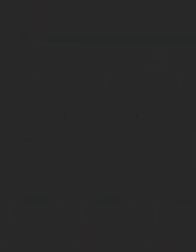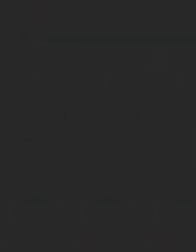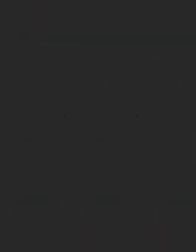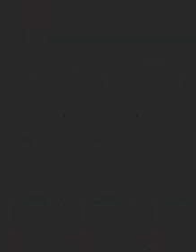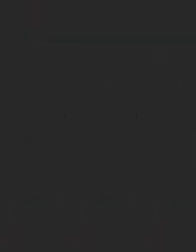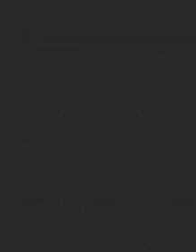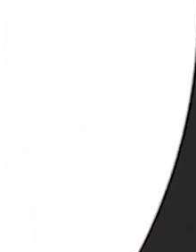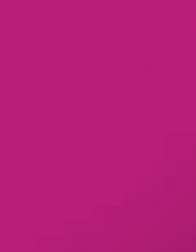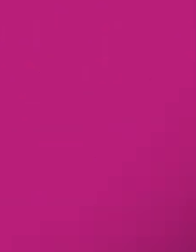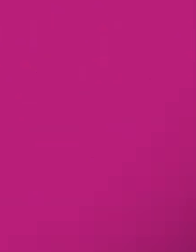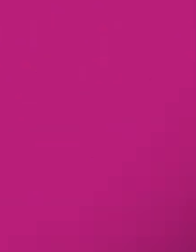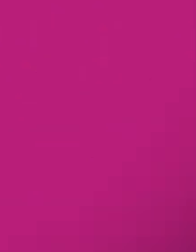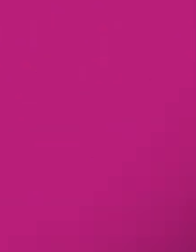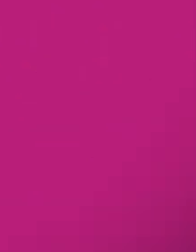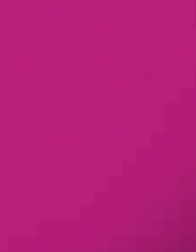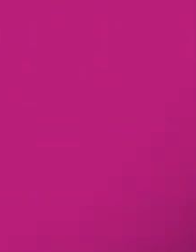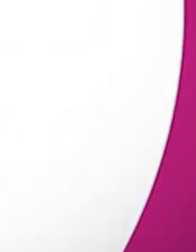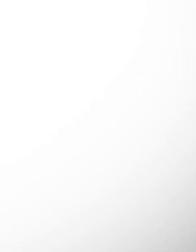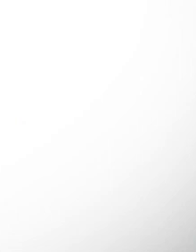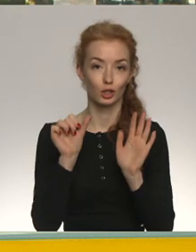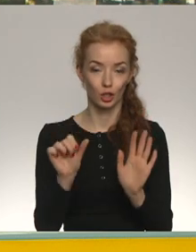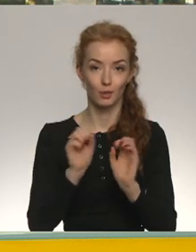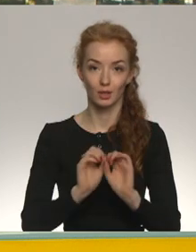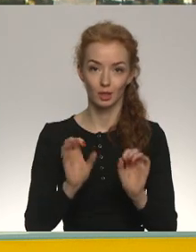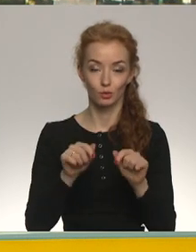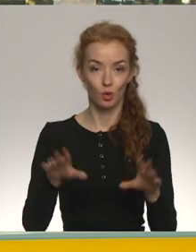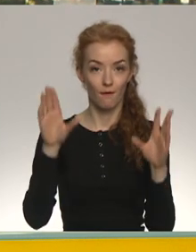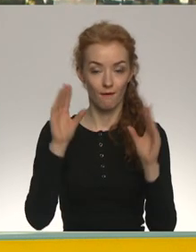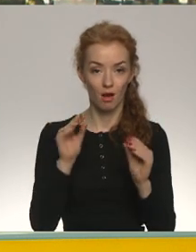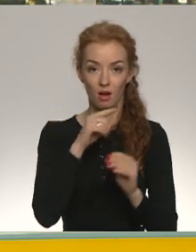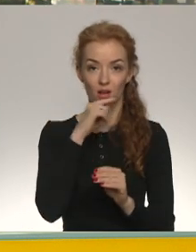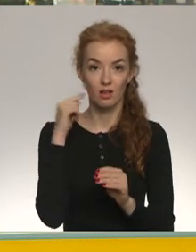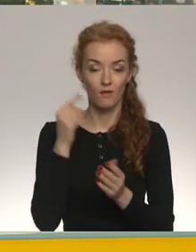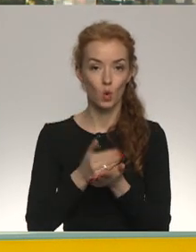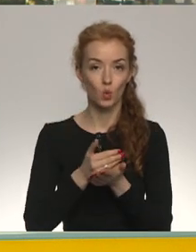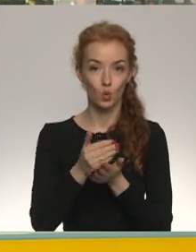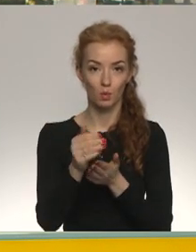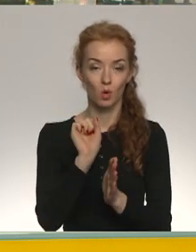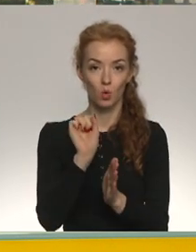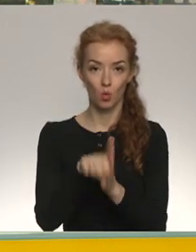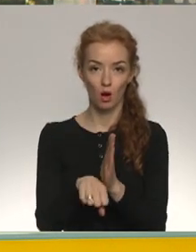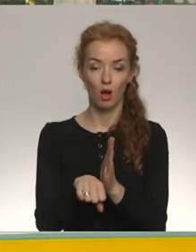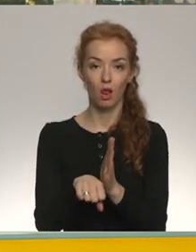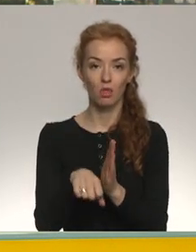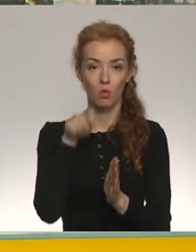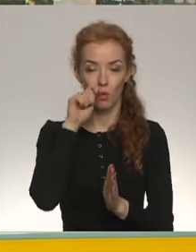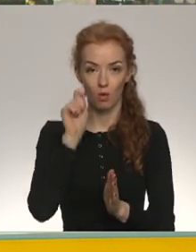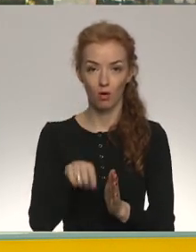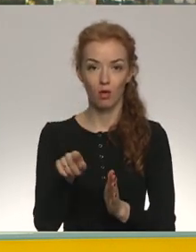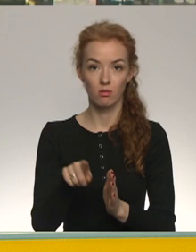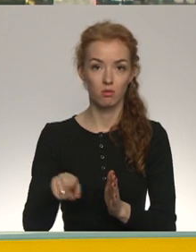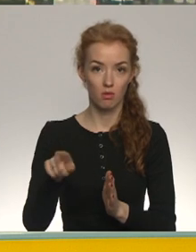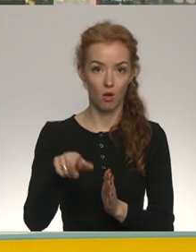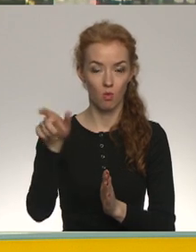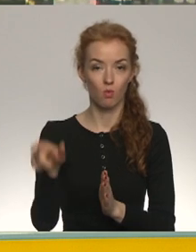Re, viss ēters ir te! Krievija veica genocīdu pret Ukrainu, tā ir